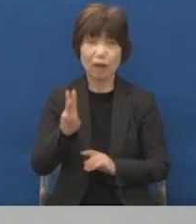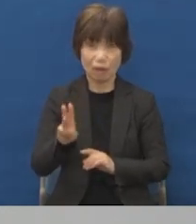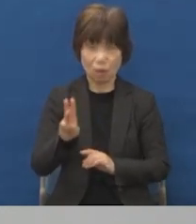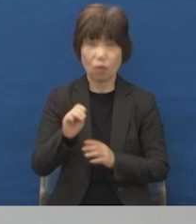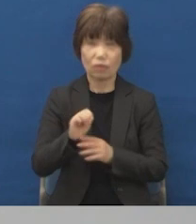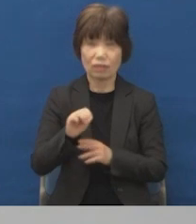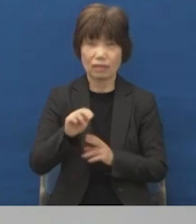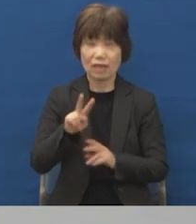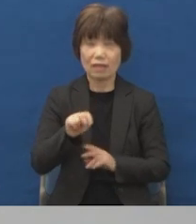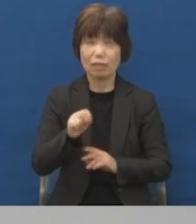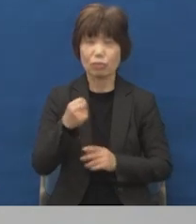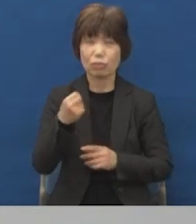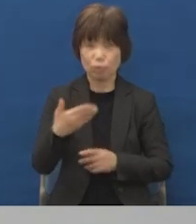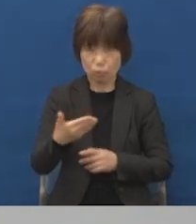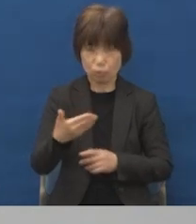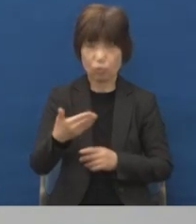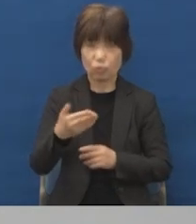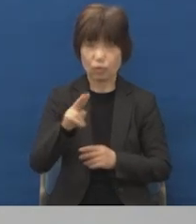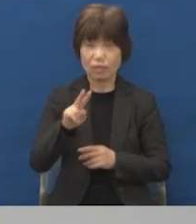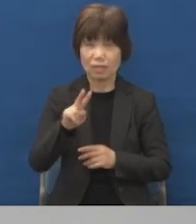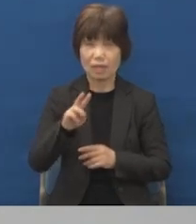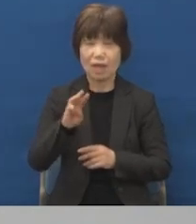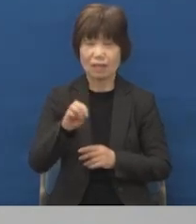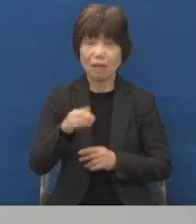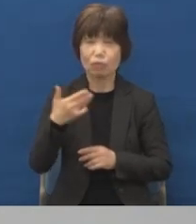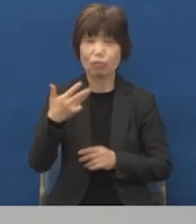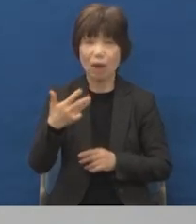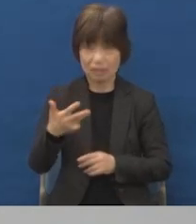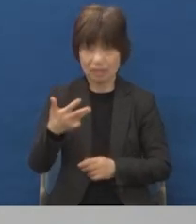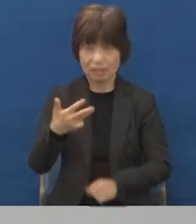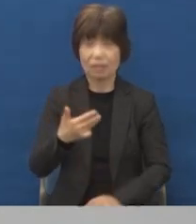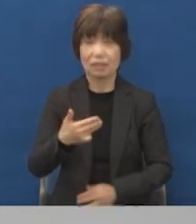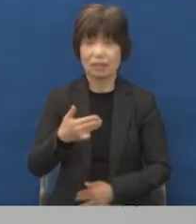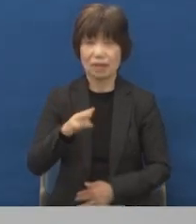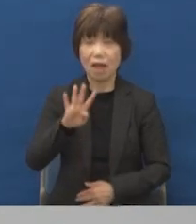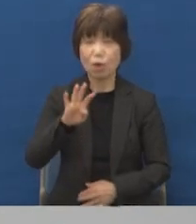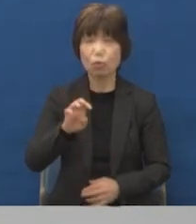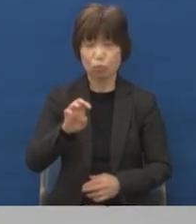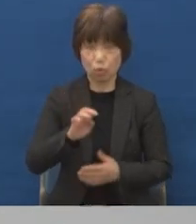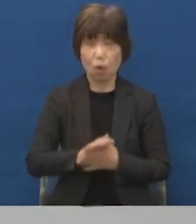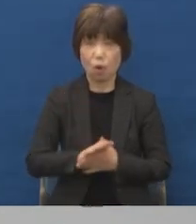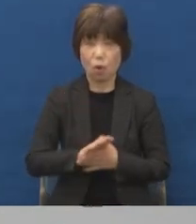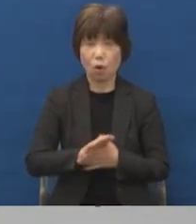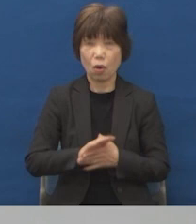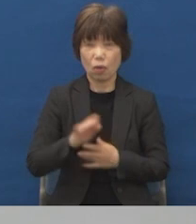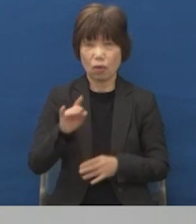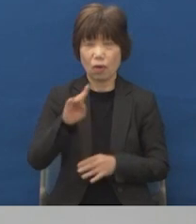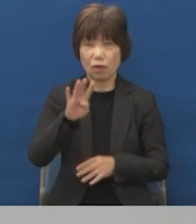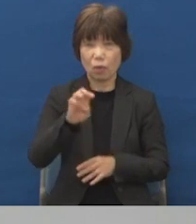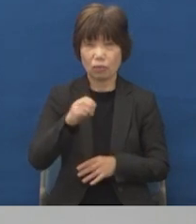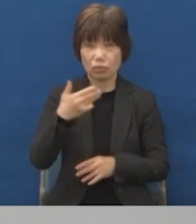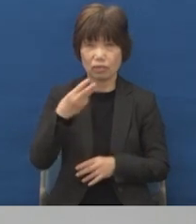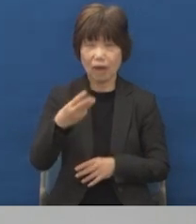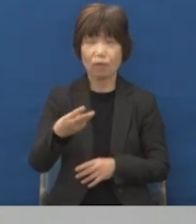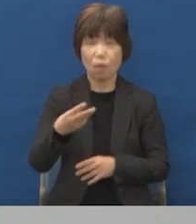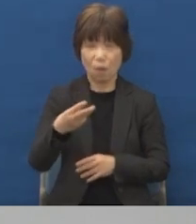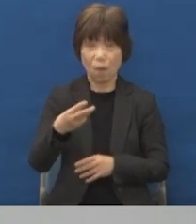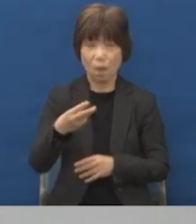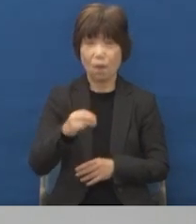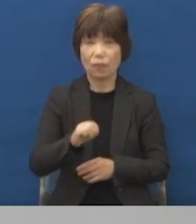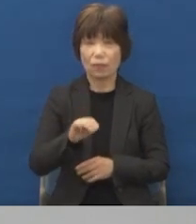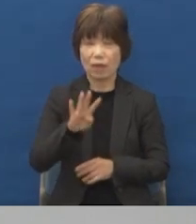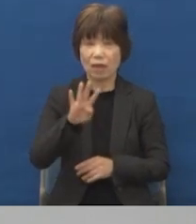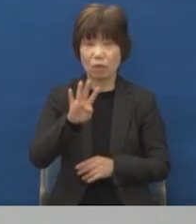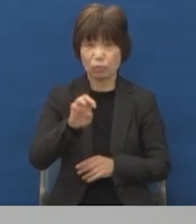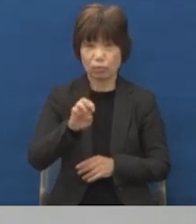議第29号、議第38号、議第40号、議第43号、議第45号、議